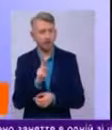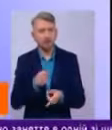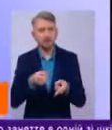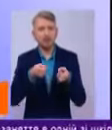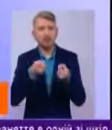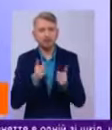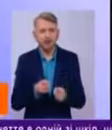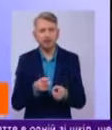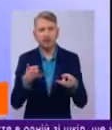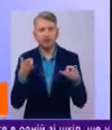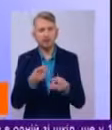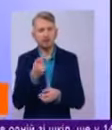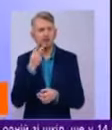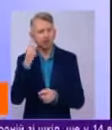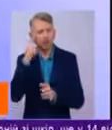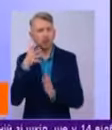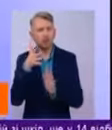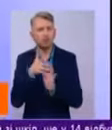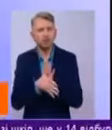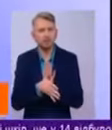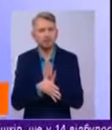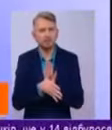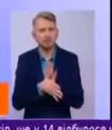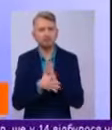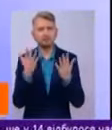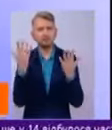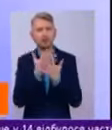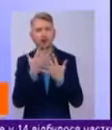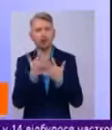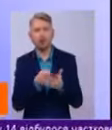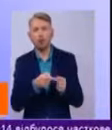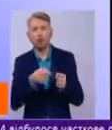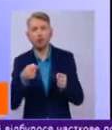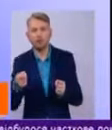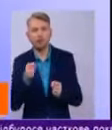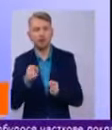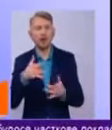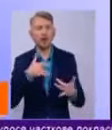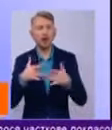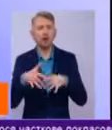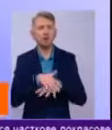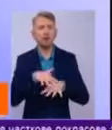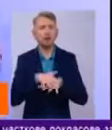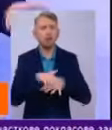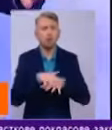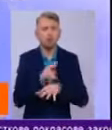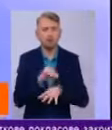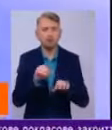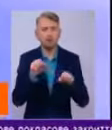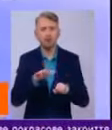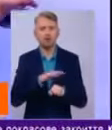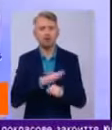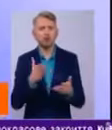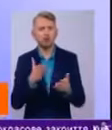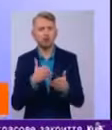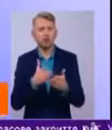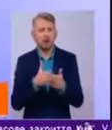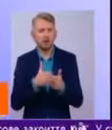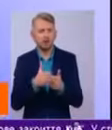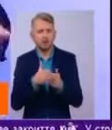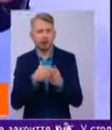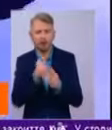насправді треба завжди розуміти кінопроцес. Цей актор масовки може бути там десь в шостому